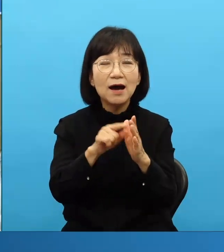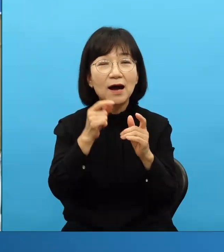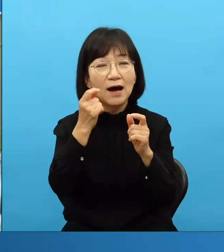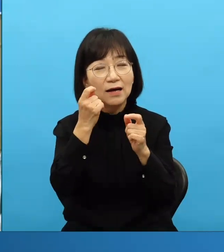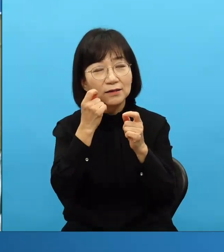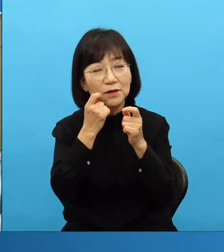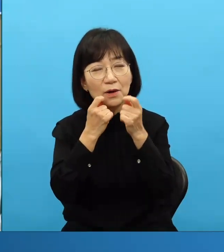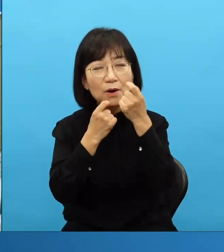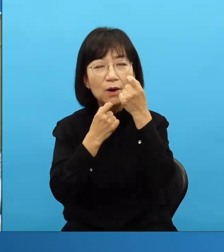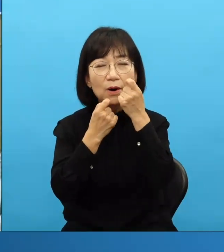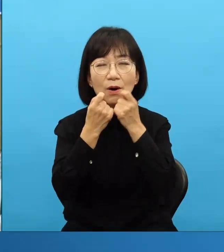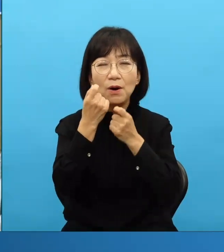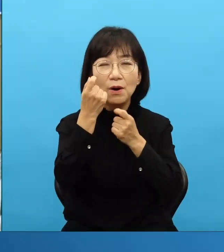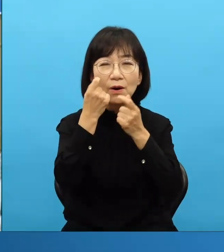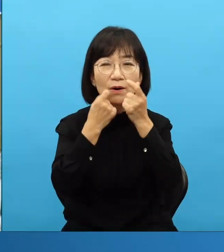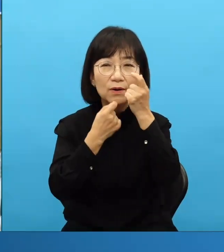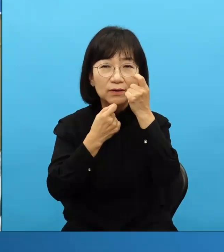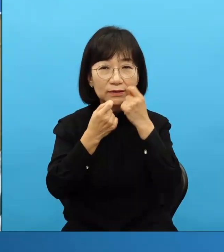위하여